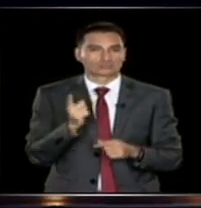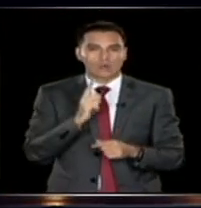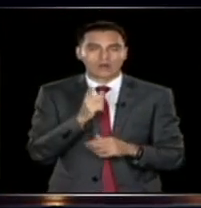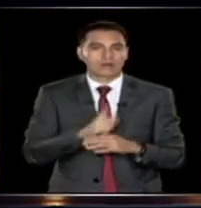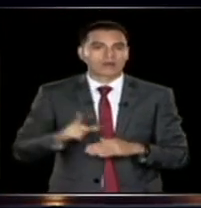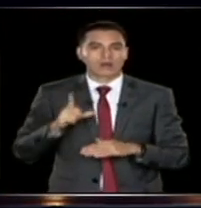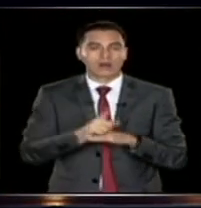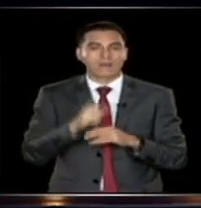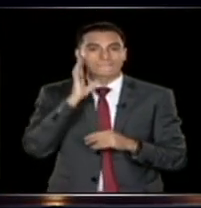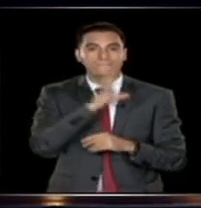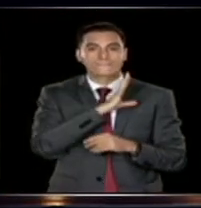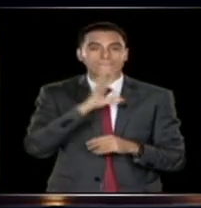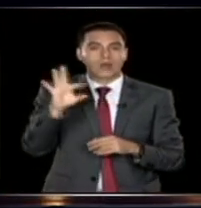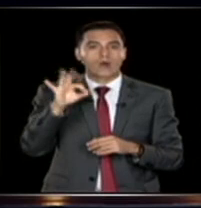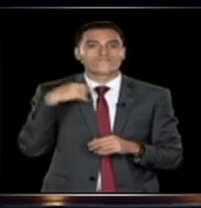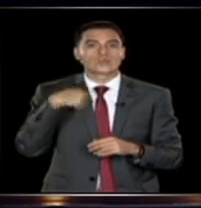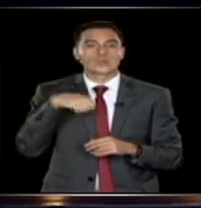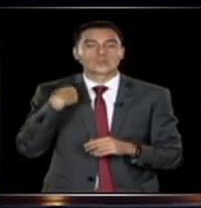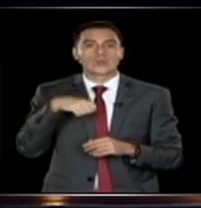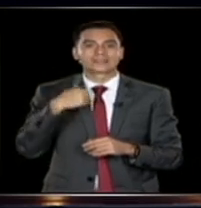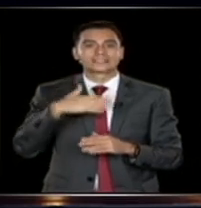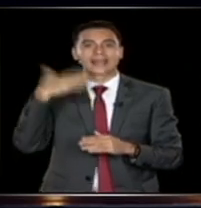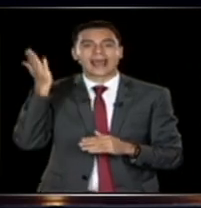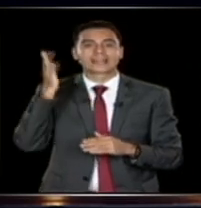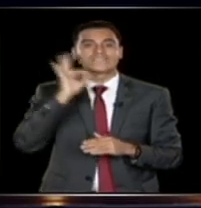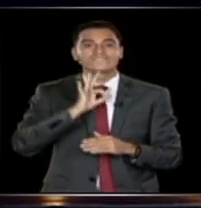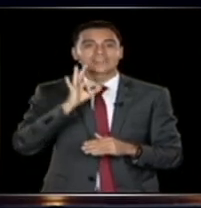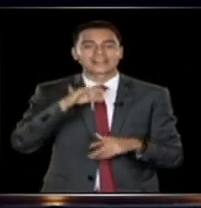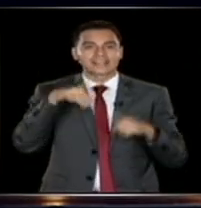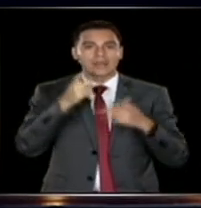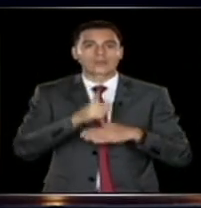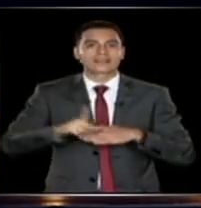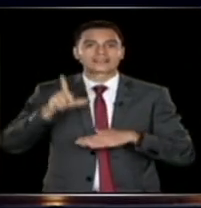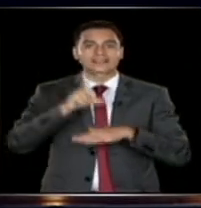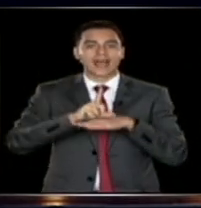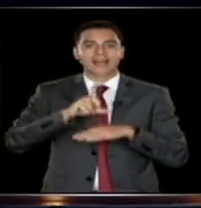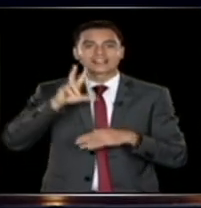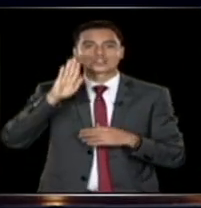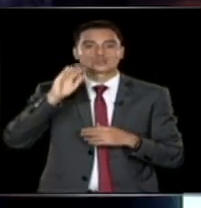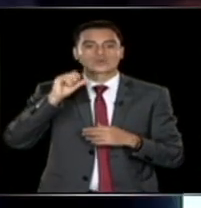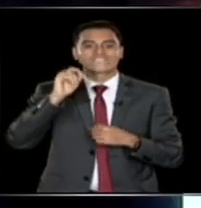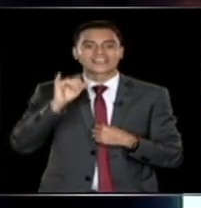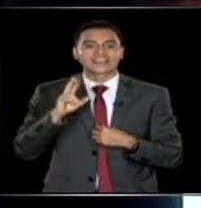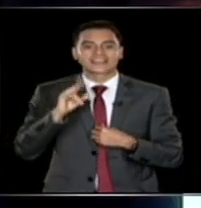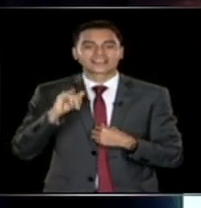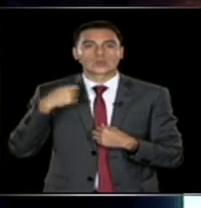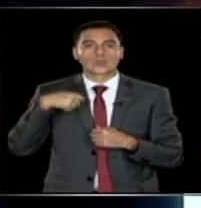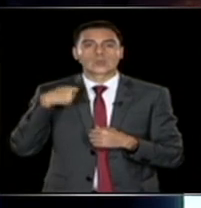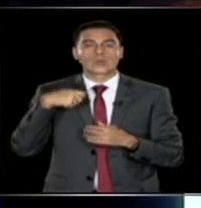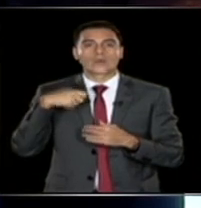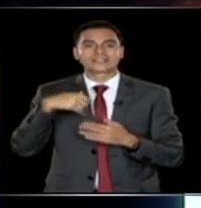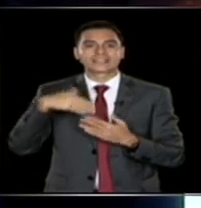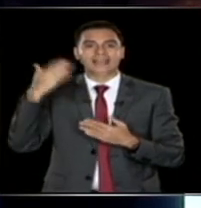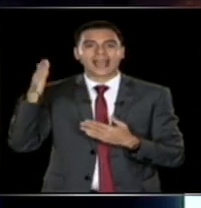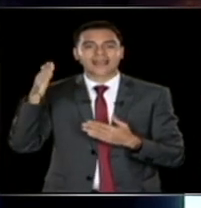أشهر وزير خارجية في تاريخ الاتحاد السوفيتي. استعجلت لي يا سليمان، كان ممكن تفكر